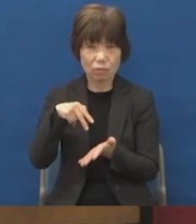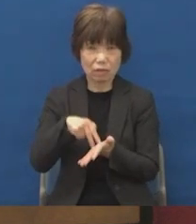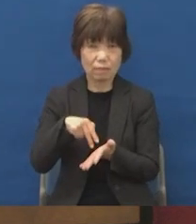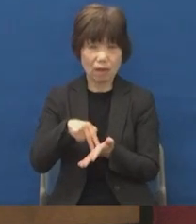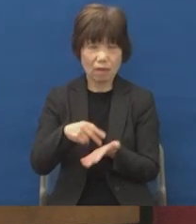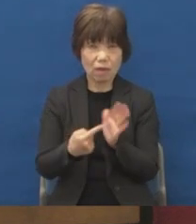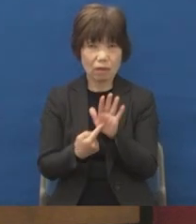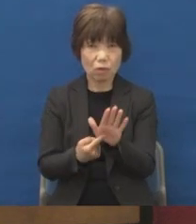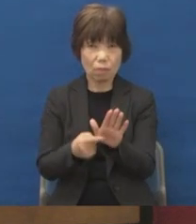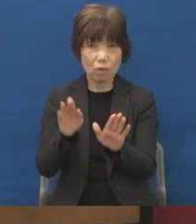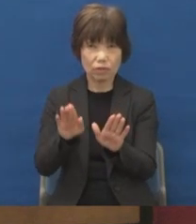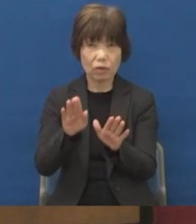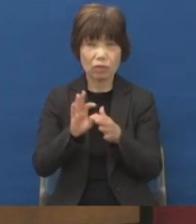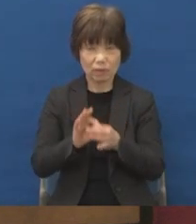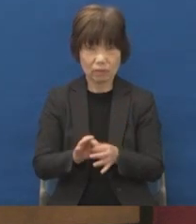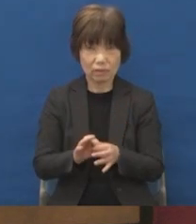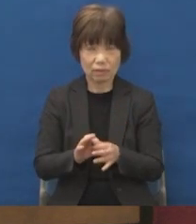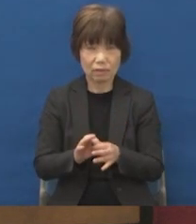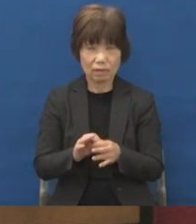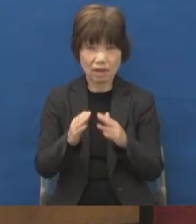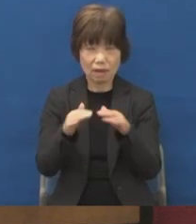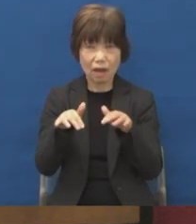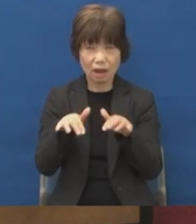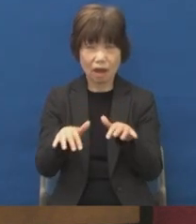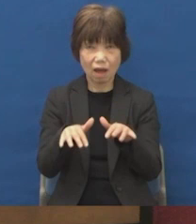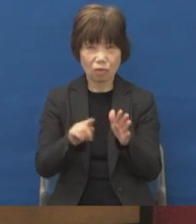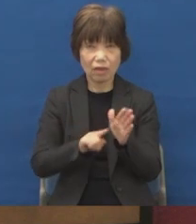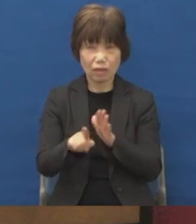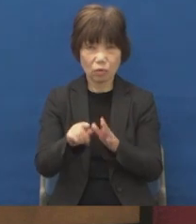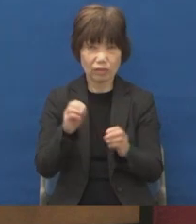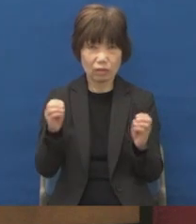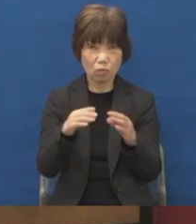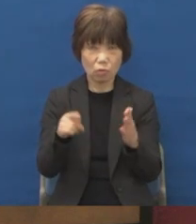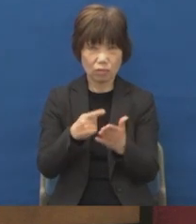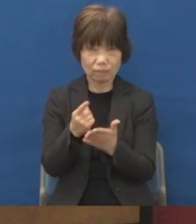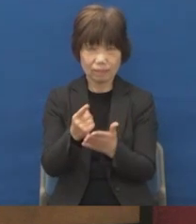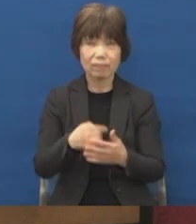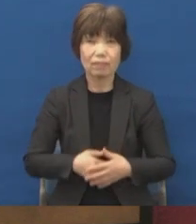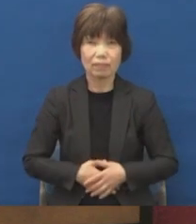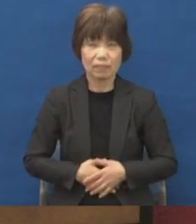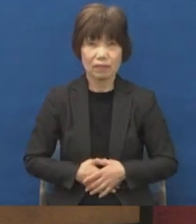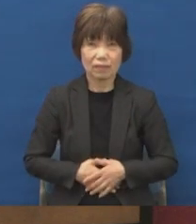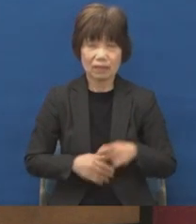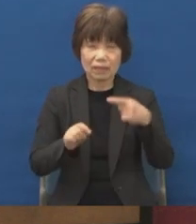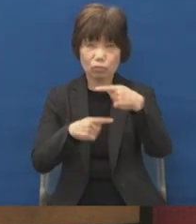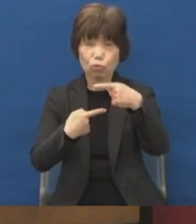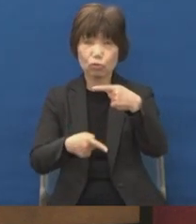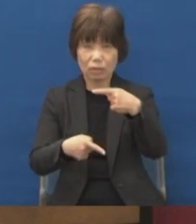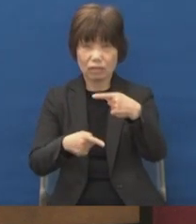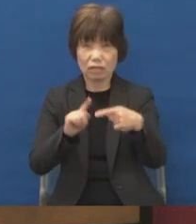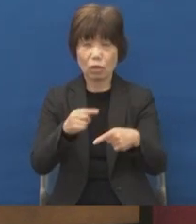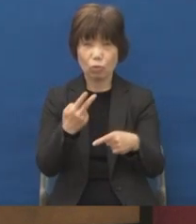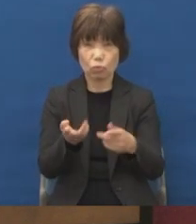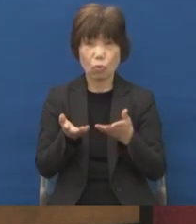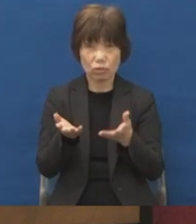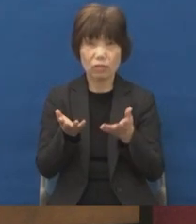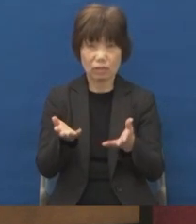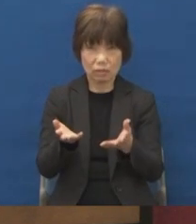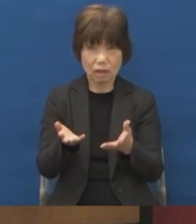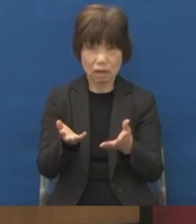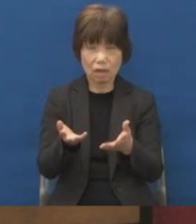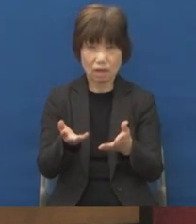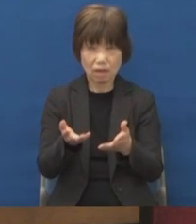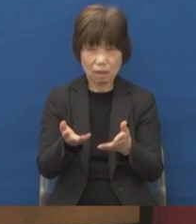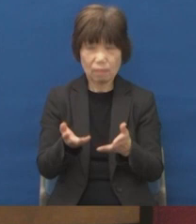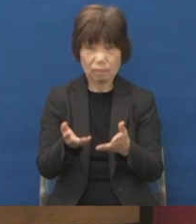表明しておりますので、会派を代表し討論を行います。1月1日能登半島地震において犠牲になられ